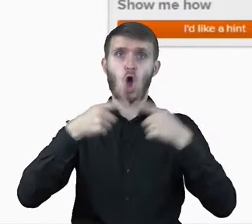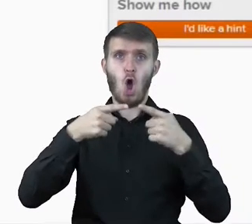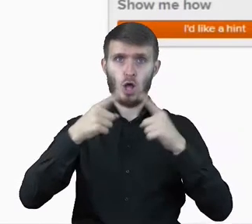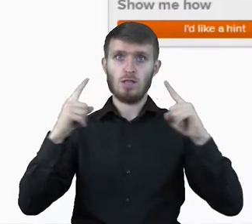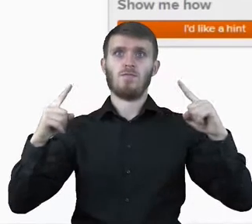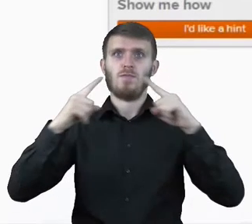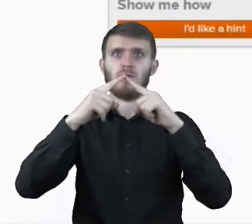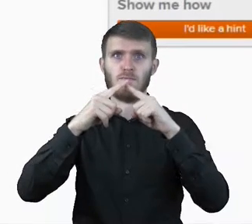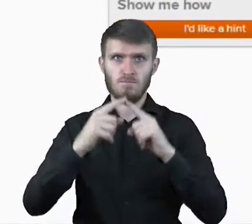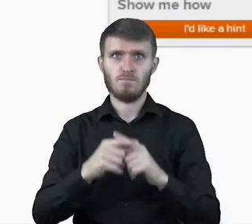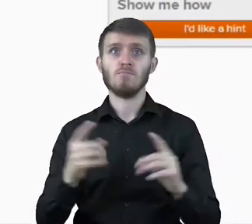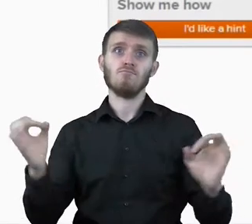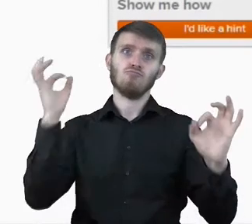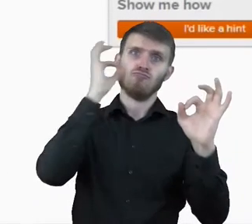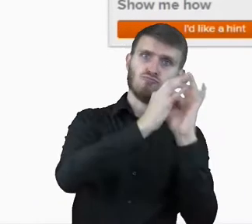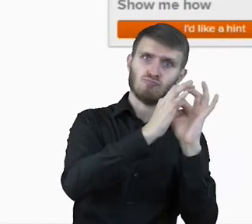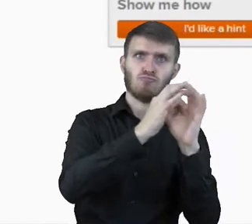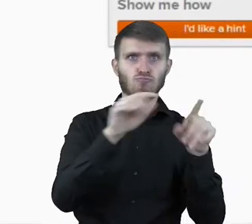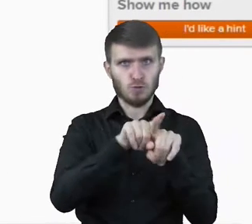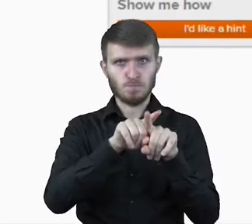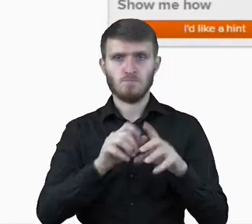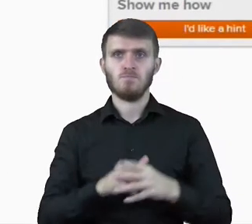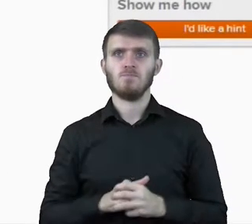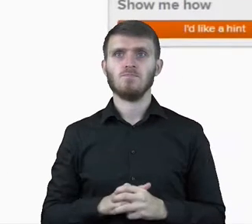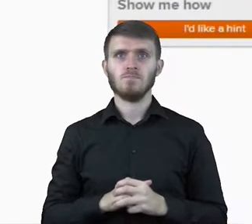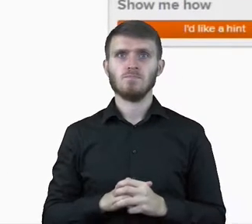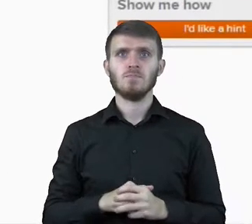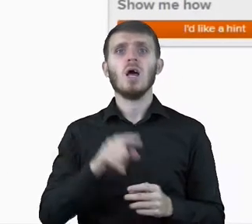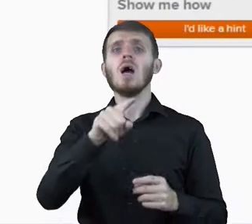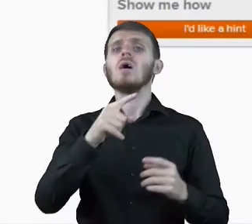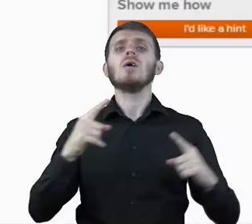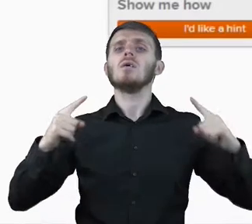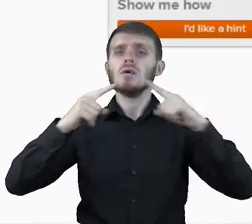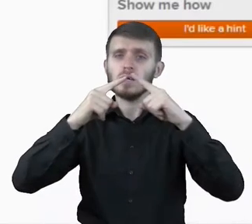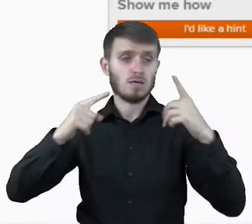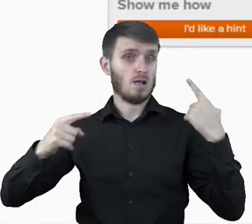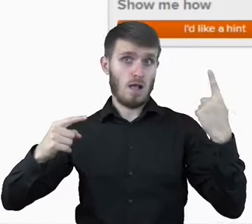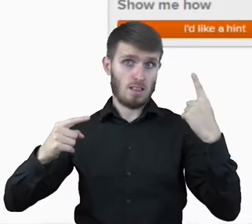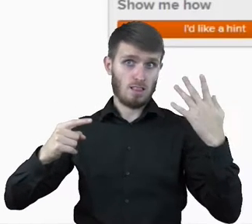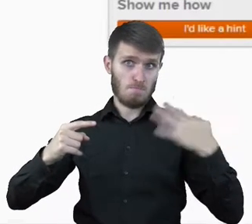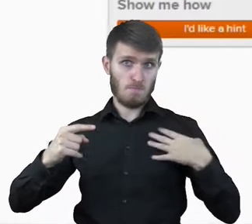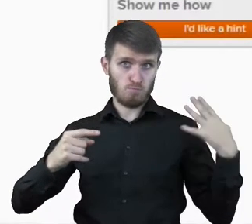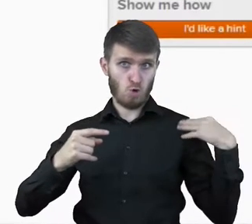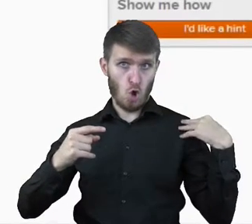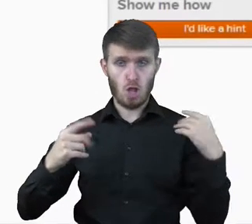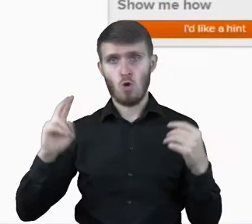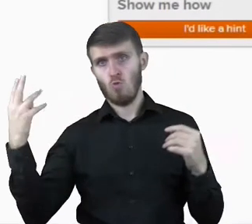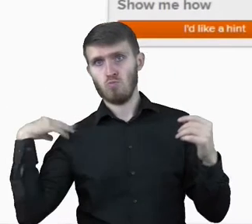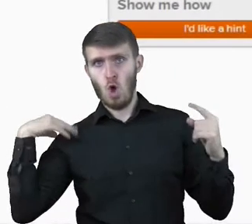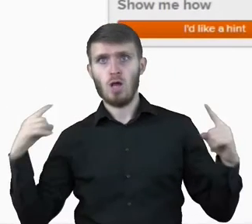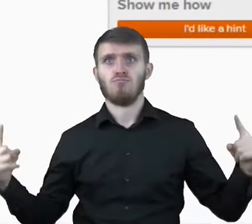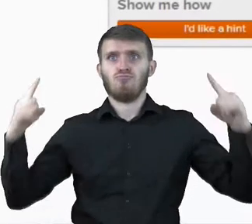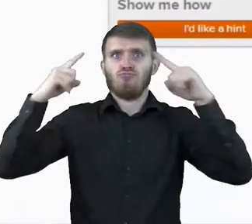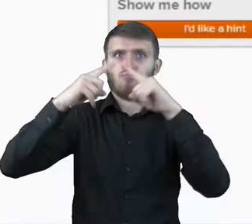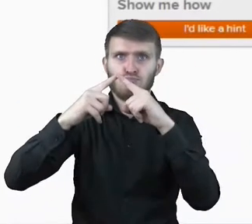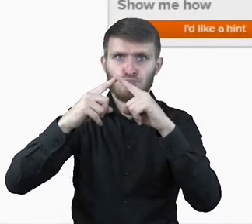Tam, gdzie te półproste się spotykają, gdzie się rozpoczynają, możemy stworzyć taki kąt.